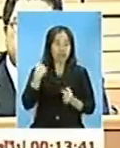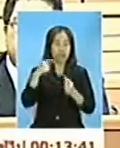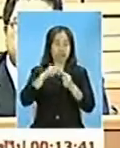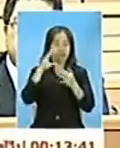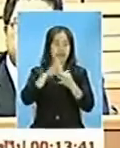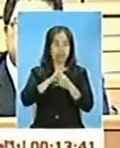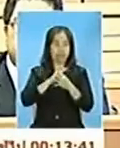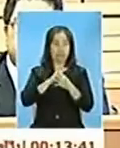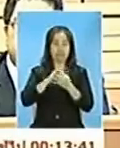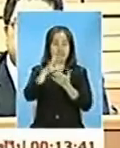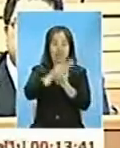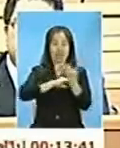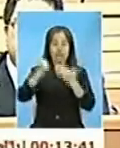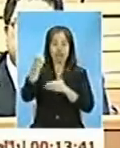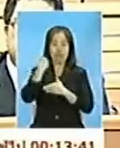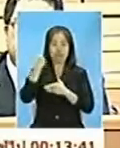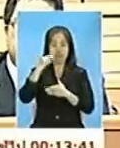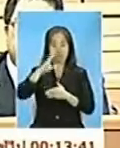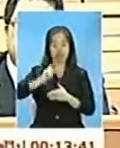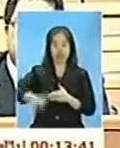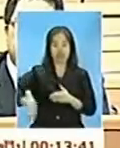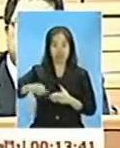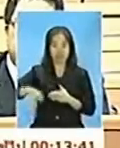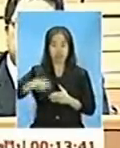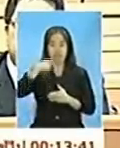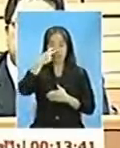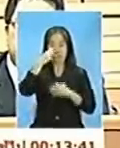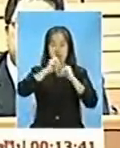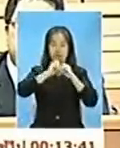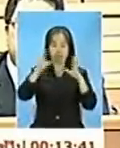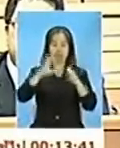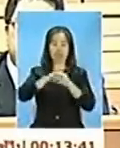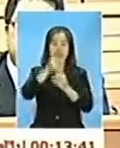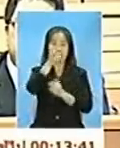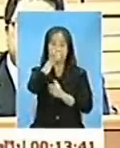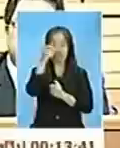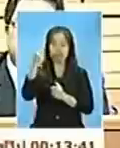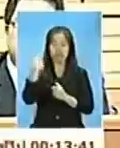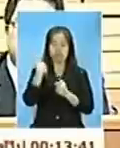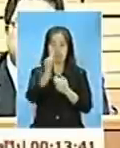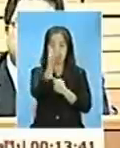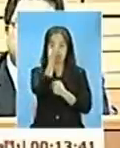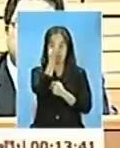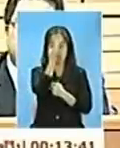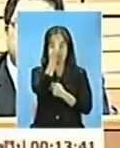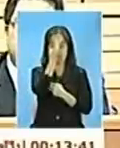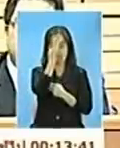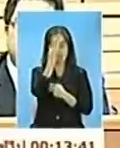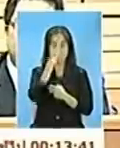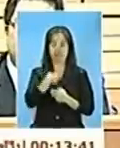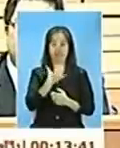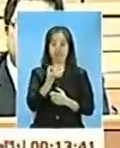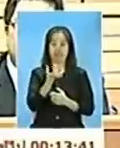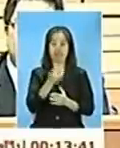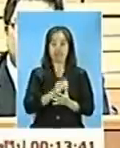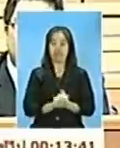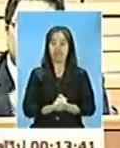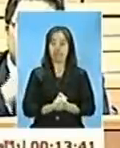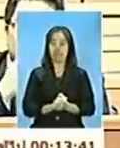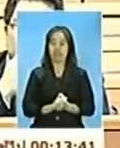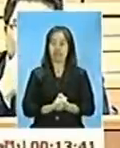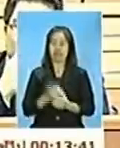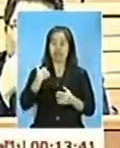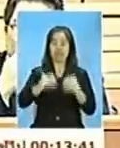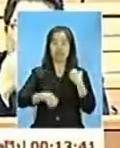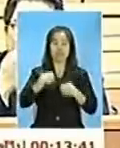คงผมพูดเรื่องเขมรเข้าไทยเข้าไปเขมรในคลิปก็เห็นอยู่วันที่ผมก็ถ่ายให้แกมาด่าผมชอดไม่รู้ว่